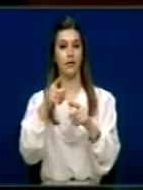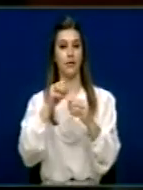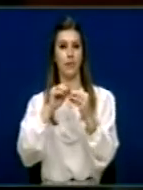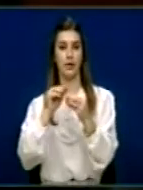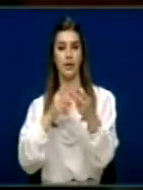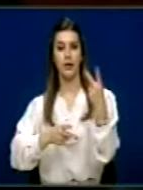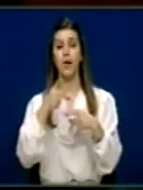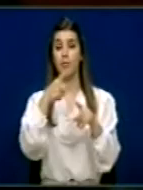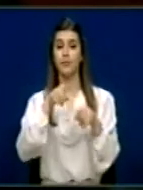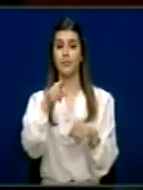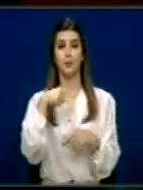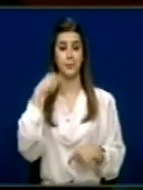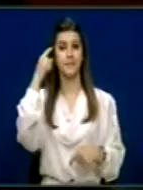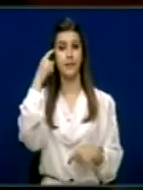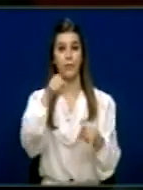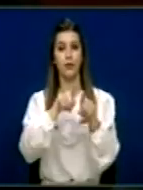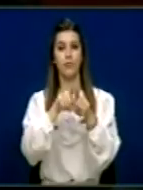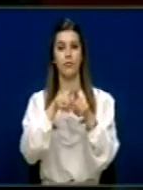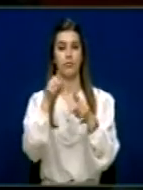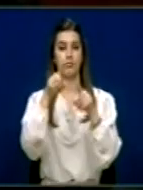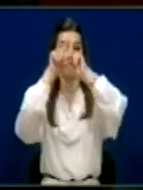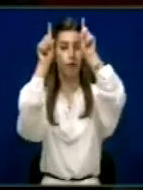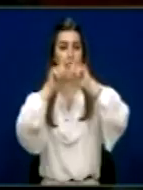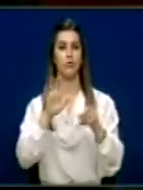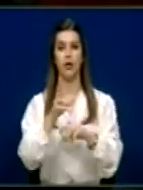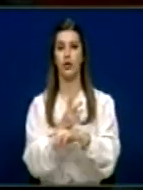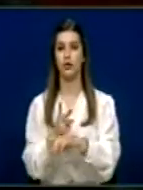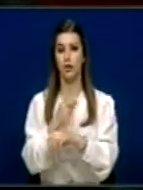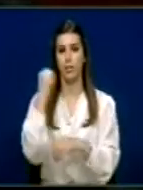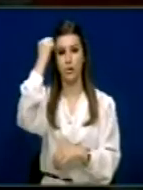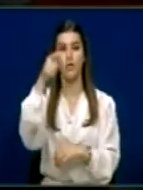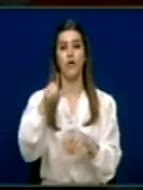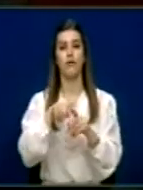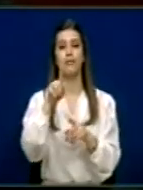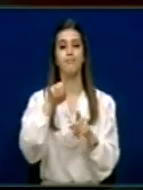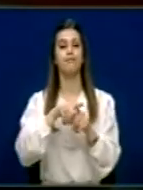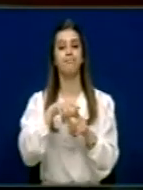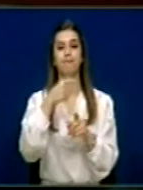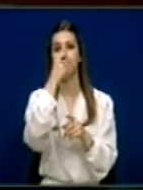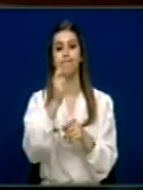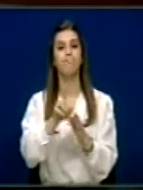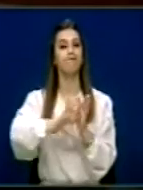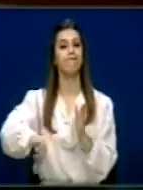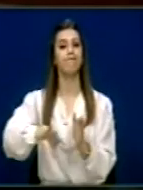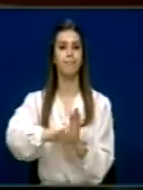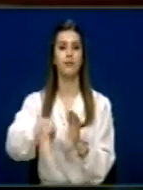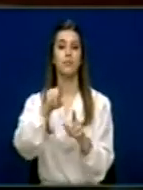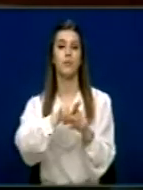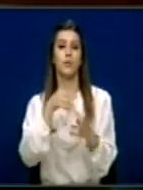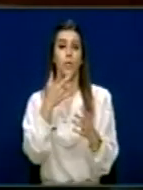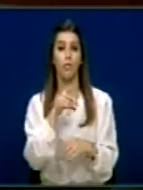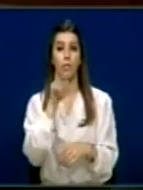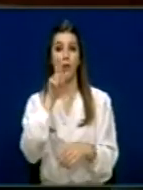në këtë drejtim mendojmë që institucionet e Kosovës shpesh herë edhe kanë anashkaluar rëndësinë e këtij autoriteti, me apo pa qëllim nuk e